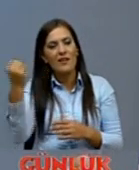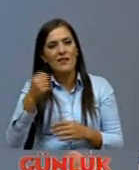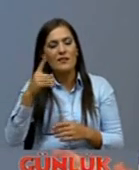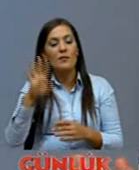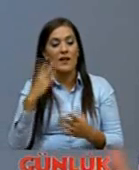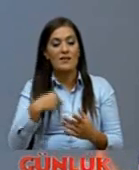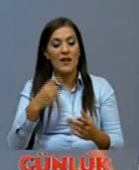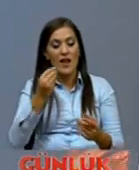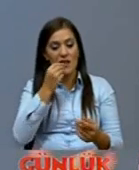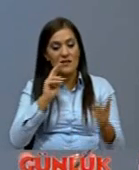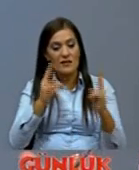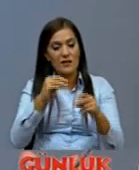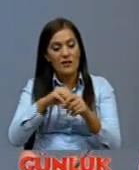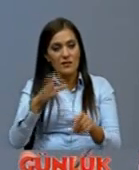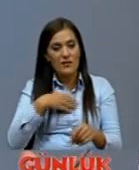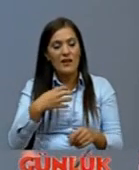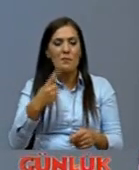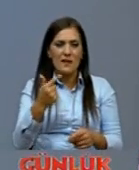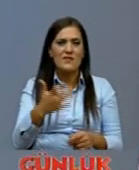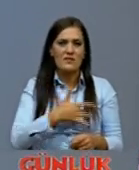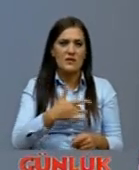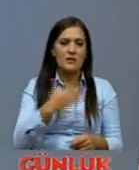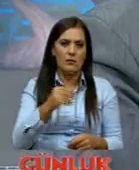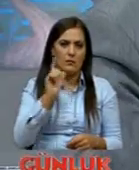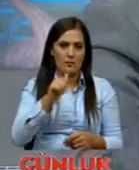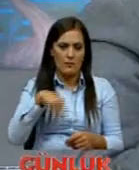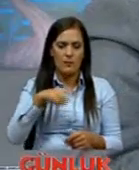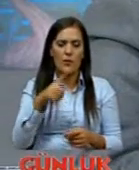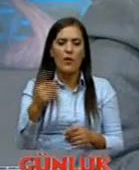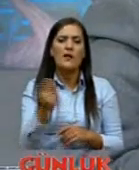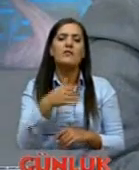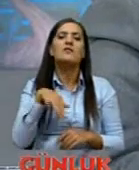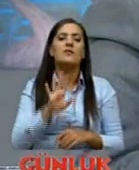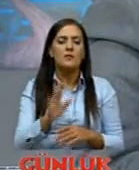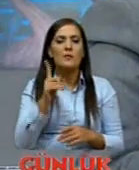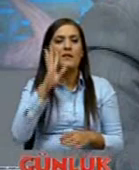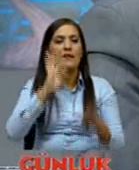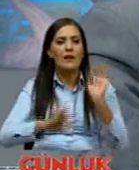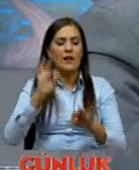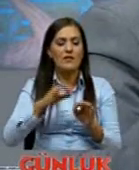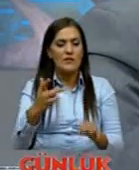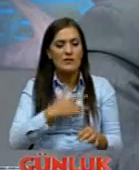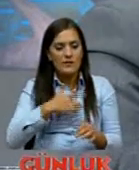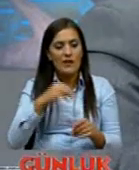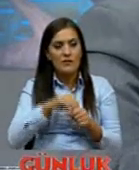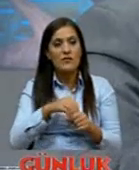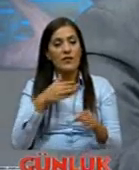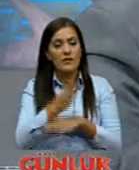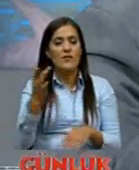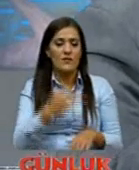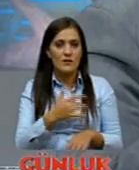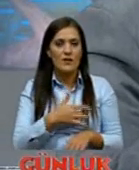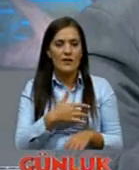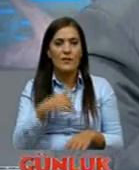aslında biraz da kendisidir galiba, vicdanıdır yani, değil mi? Yani tabii ki o kaçınılmaz bir denetçidir. Yani hakikaten vicdan,